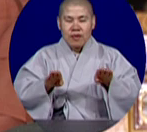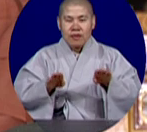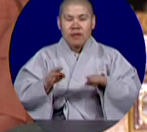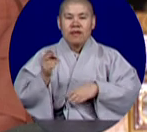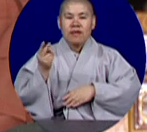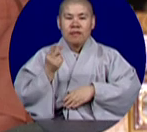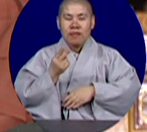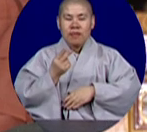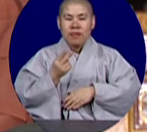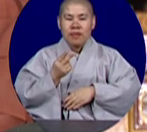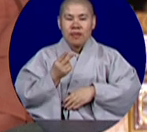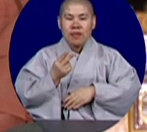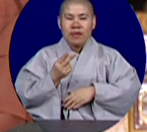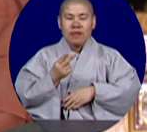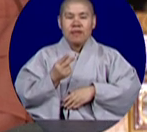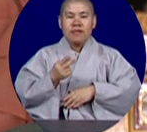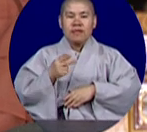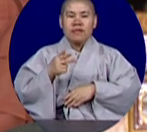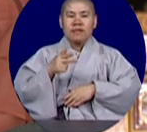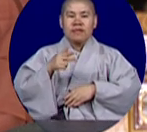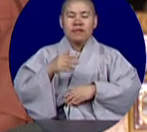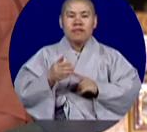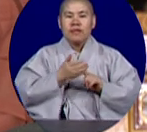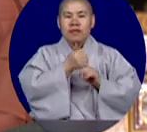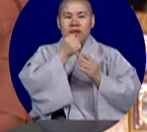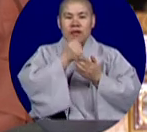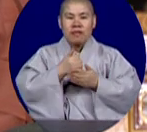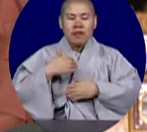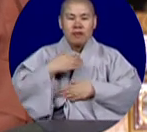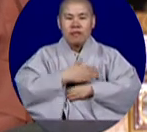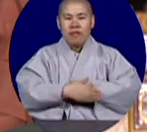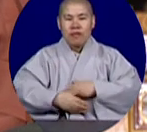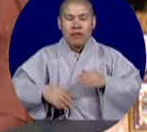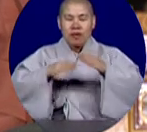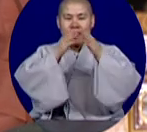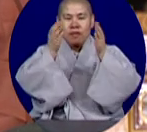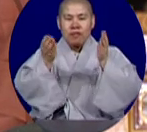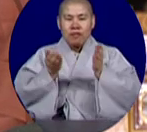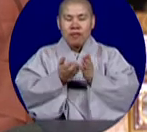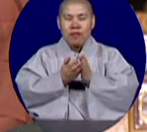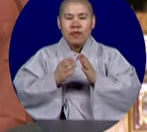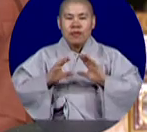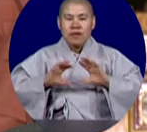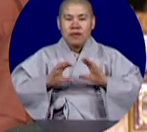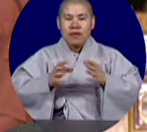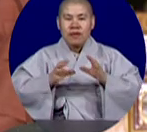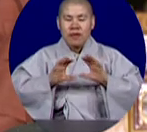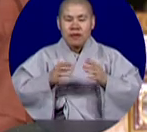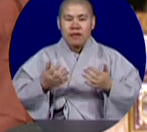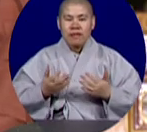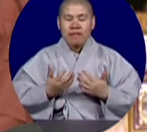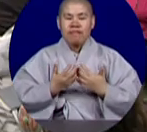그리고 기신이 충만 일체세간이라 부처님의 몸이 일체세간에 가득하다.